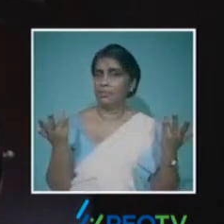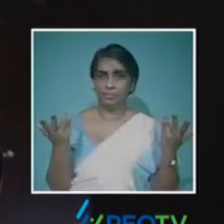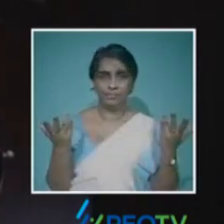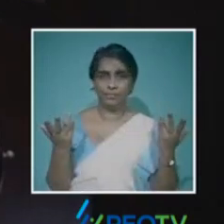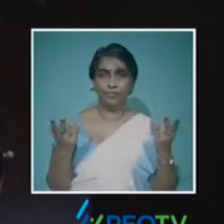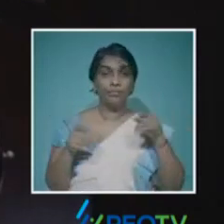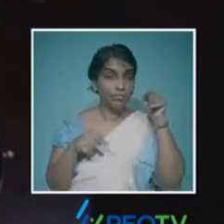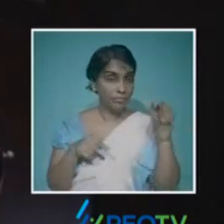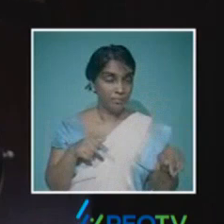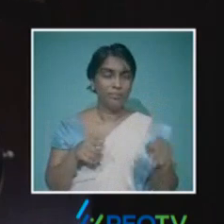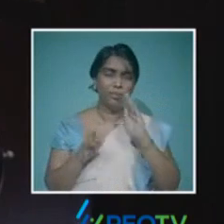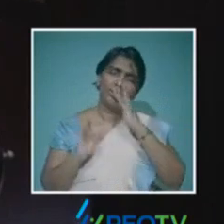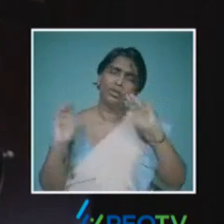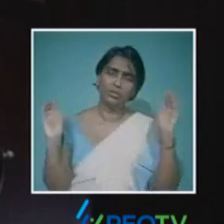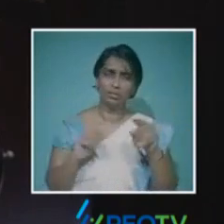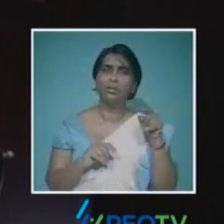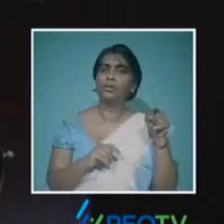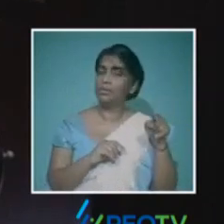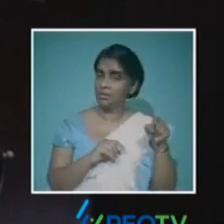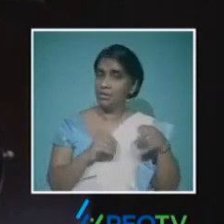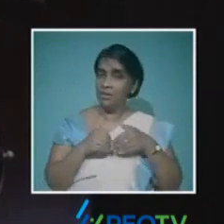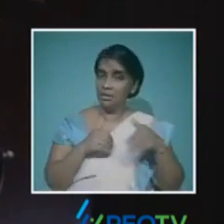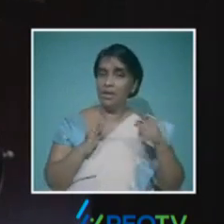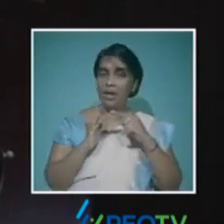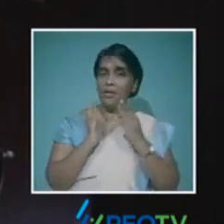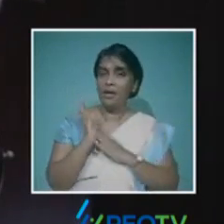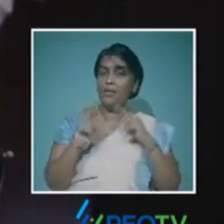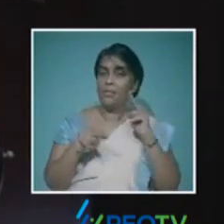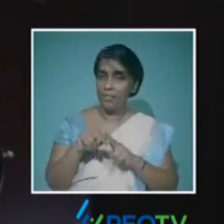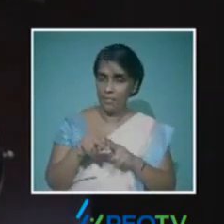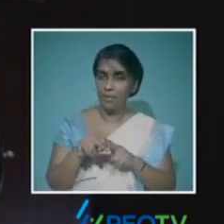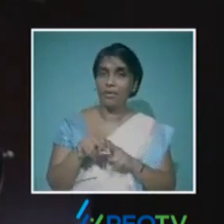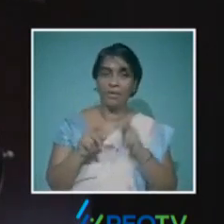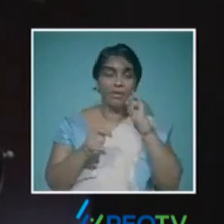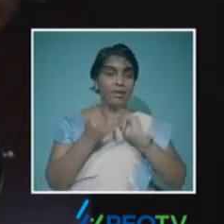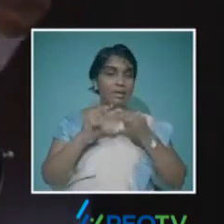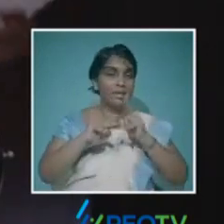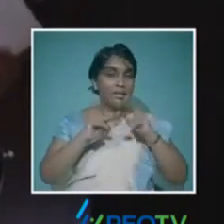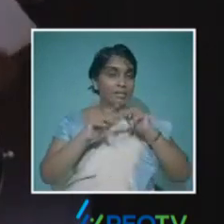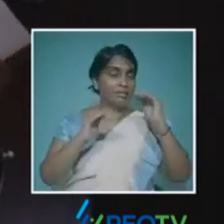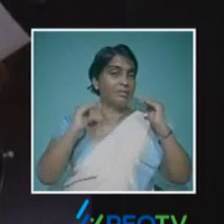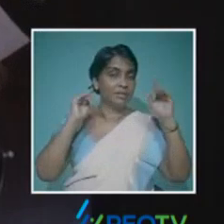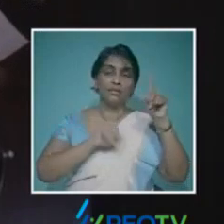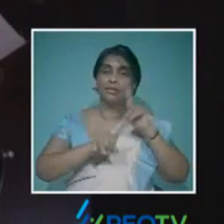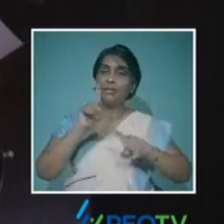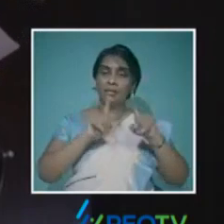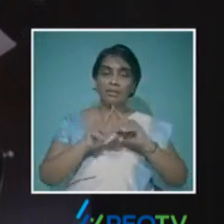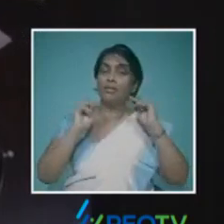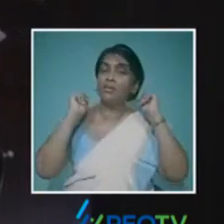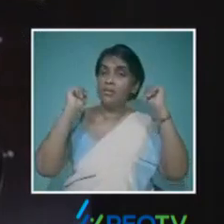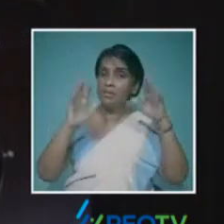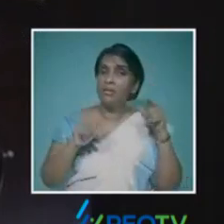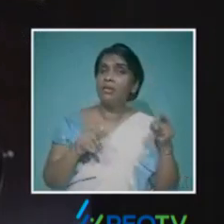අධිපතිවරයා විශේෂ කාර්යභාරයක් ඉටු කළ බවයි. මේ වෙනකොට IMF එකේ මේ නිලධාරී මට්ටමේ සාකච්ඡා ටිකරි සාර්ථක